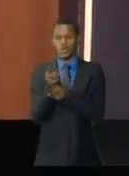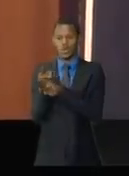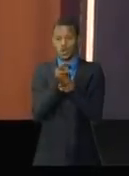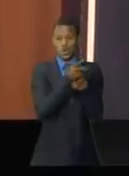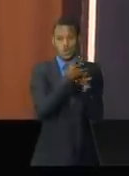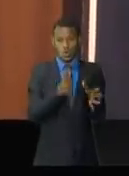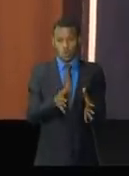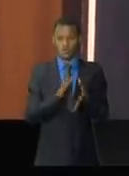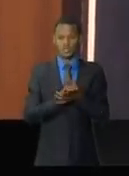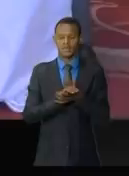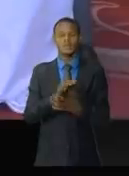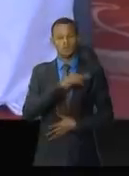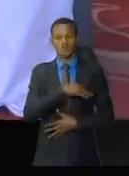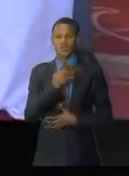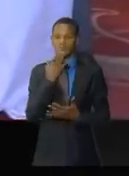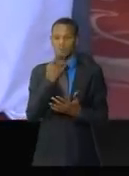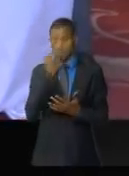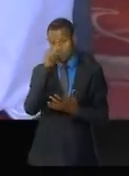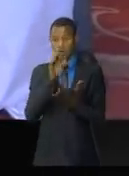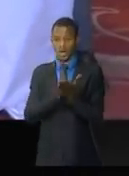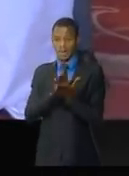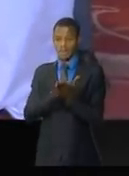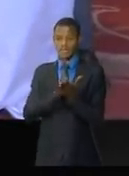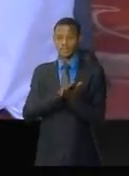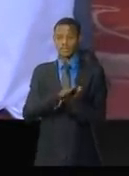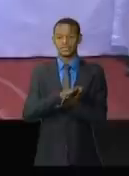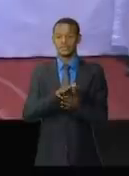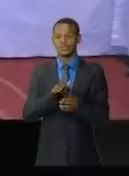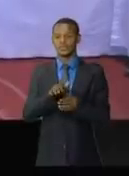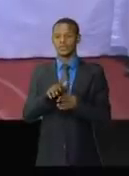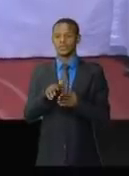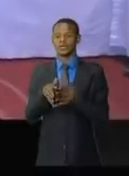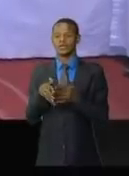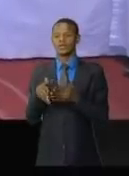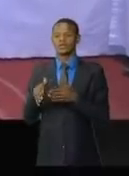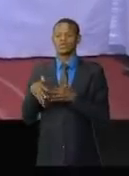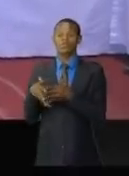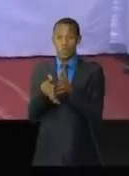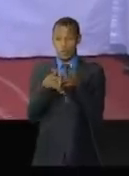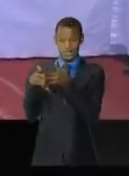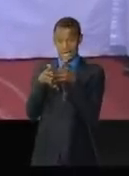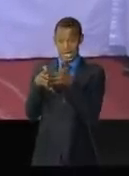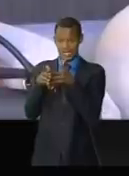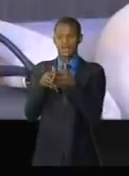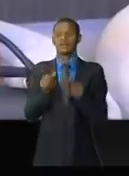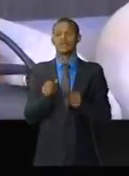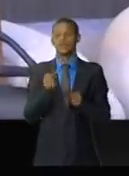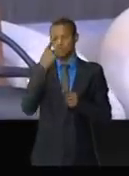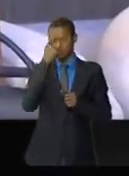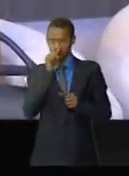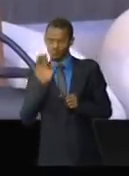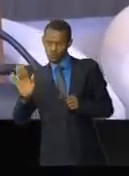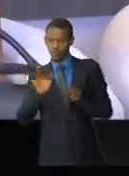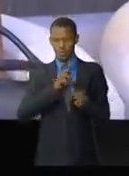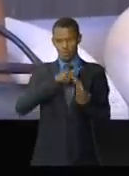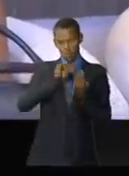à remercier l'USAID pour son appui technique et financier à travers son projet de gouvernance intégrée. Cet appui vient